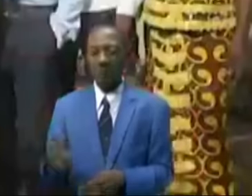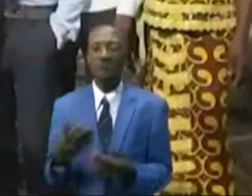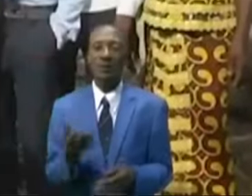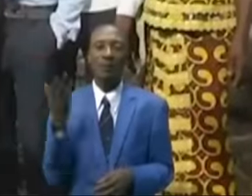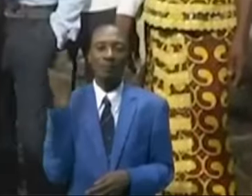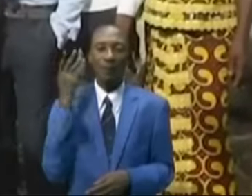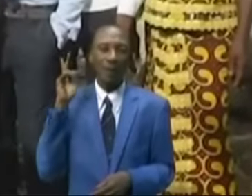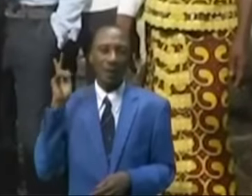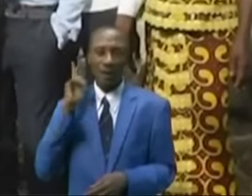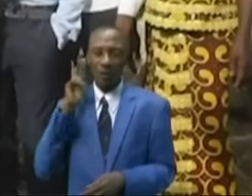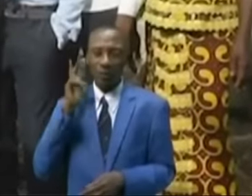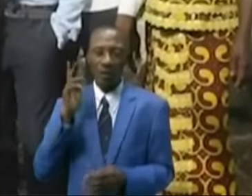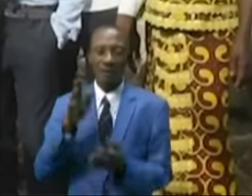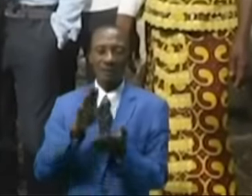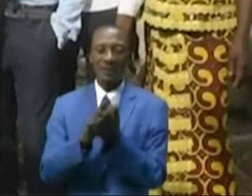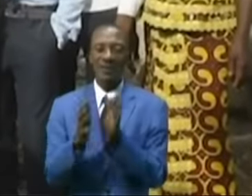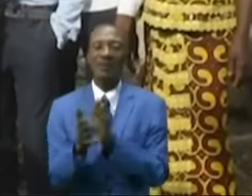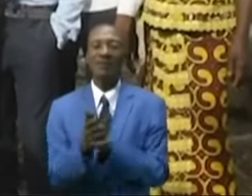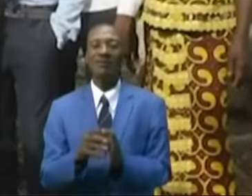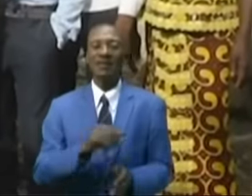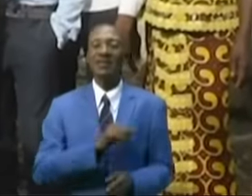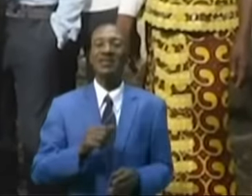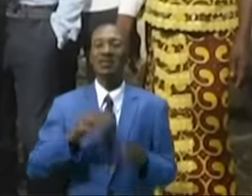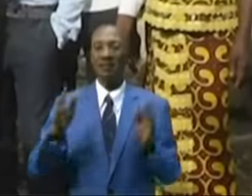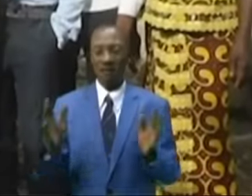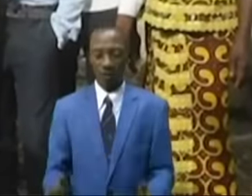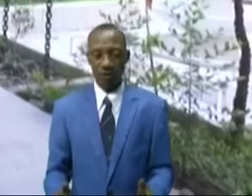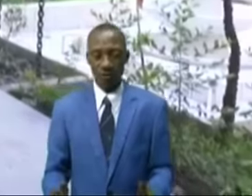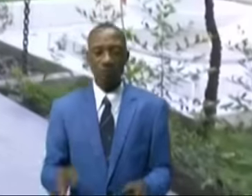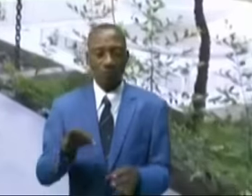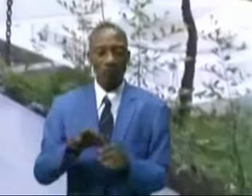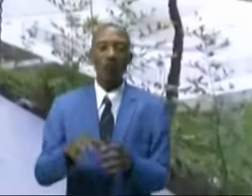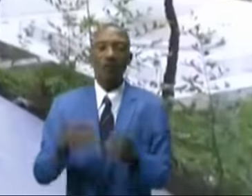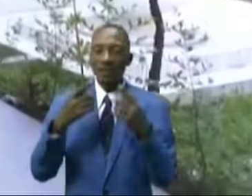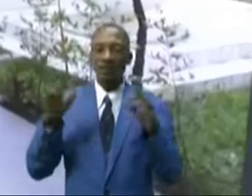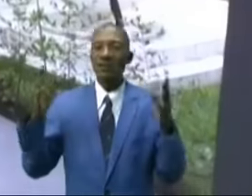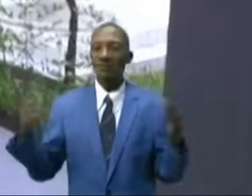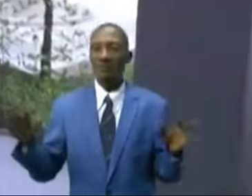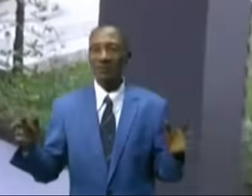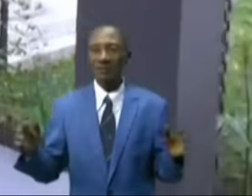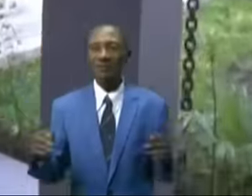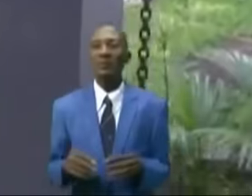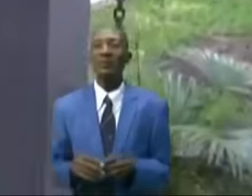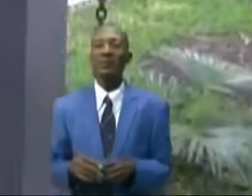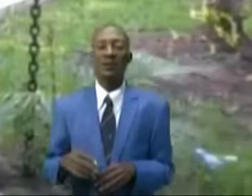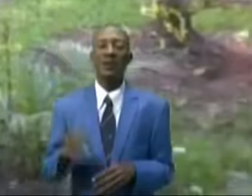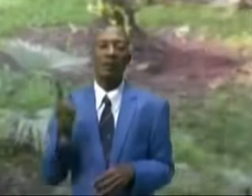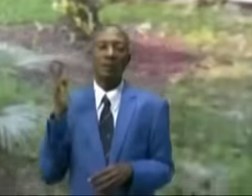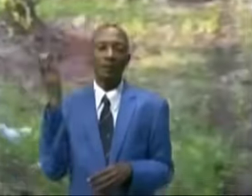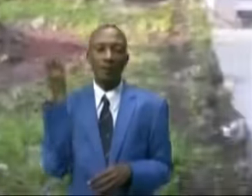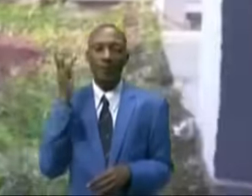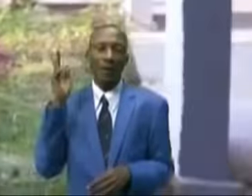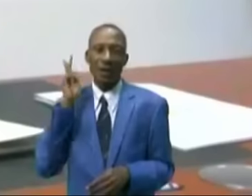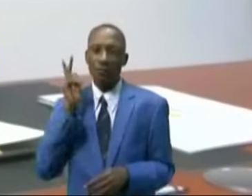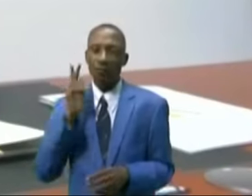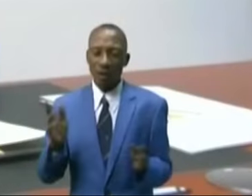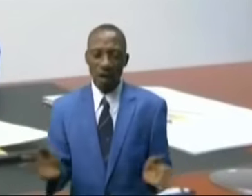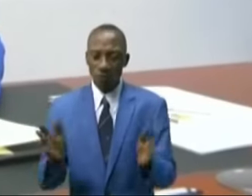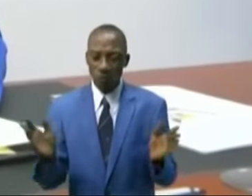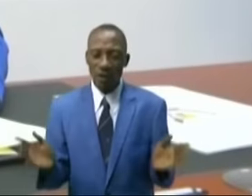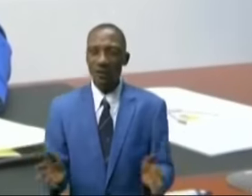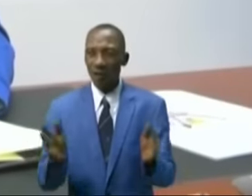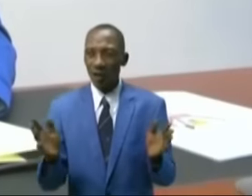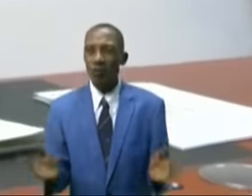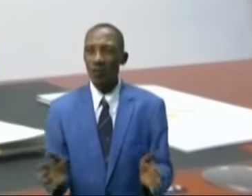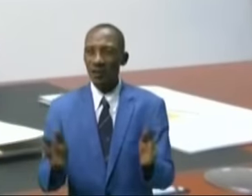le mouvement citoyen Képi Blanc, Augustin Kabuya ne doit pas s'arrêter là. Il l'encourage et lui apporte le soutien pour briguer